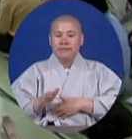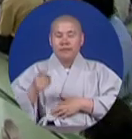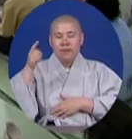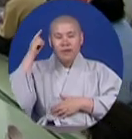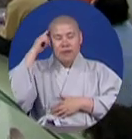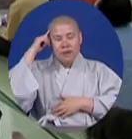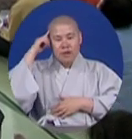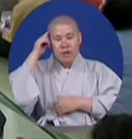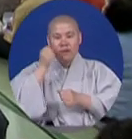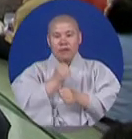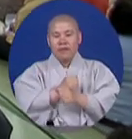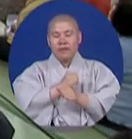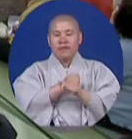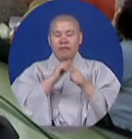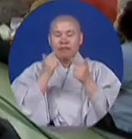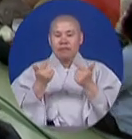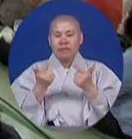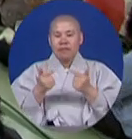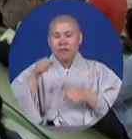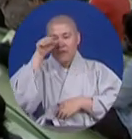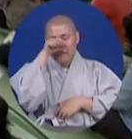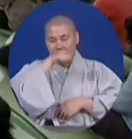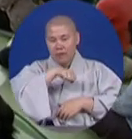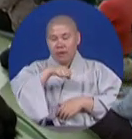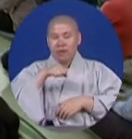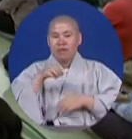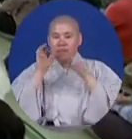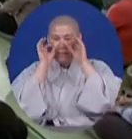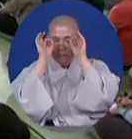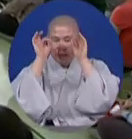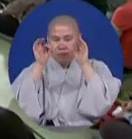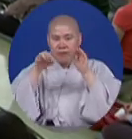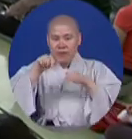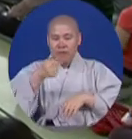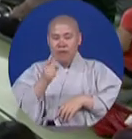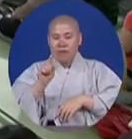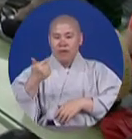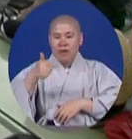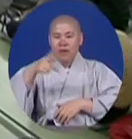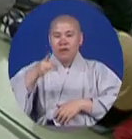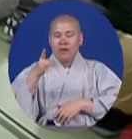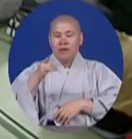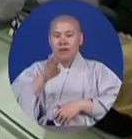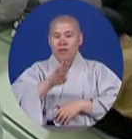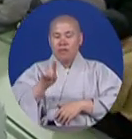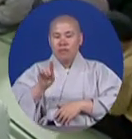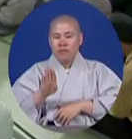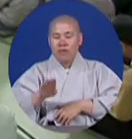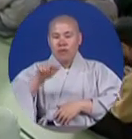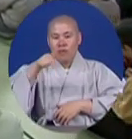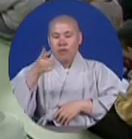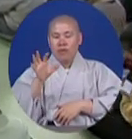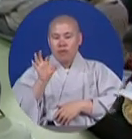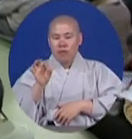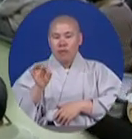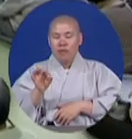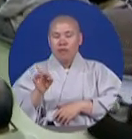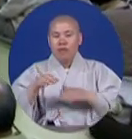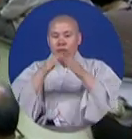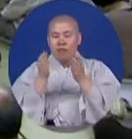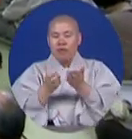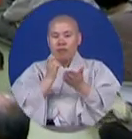생각하는 게 아니고 그냥 보는 거예요. 그래서 관제법 공이라. 제법이 공함을 보는 것이다.